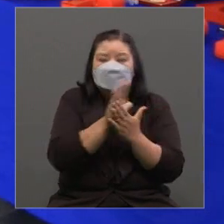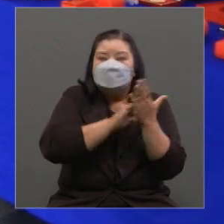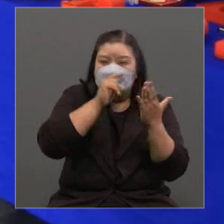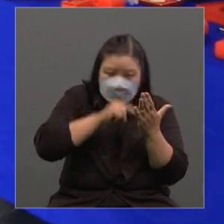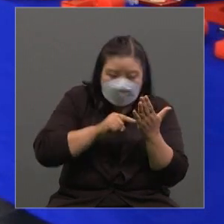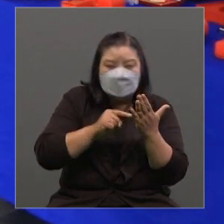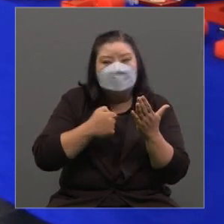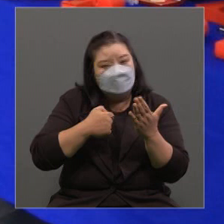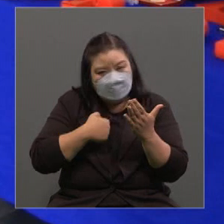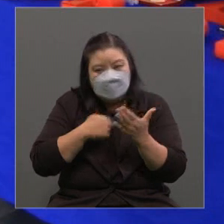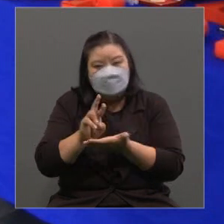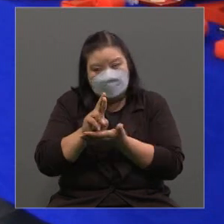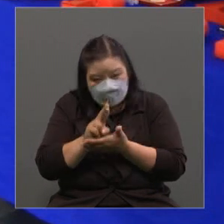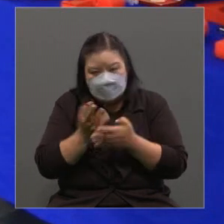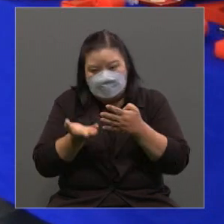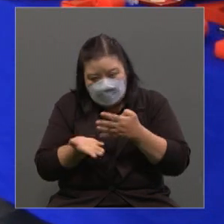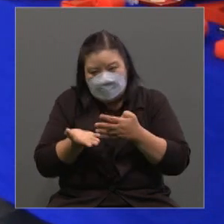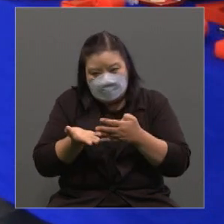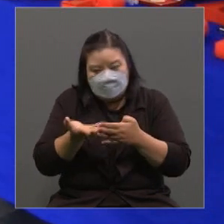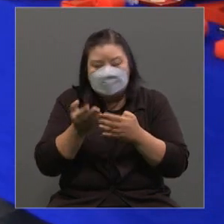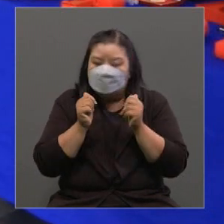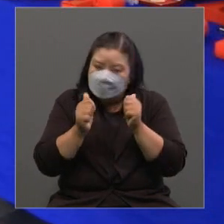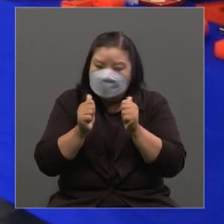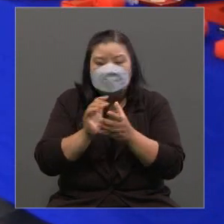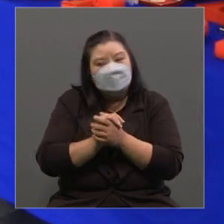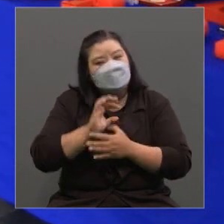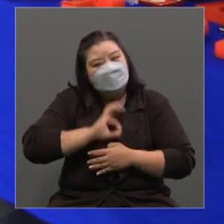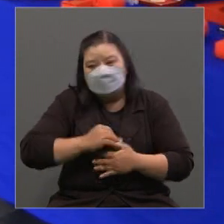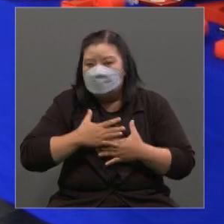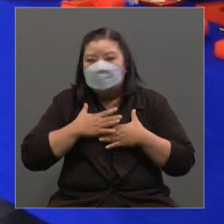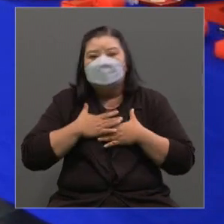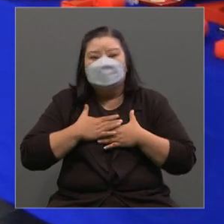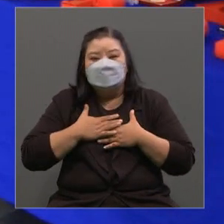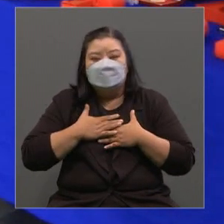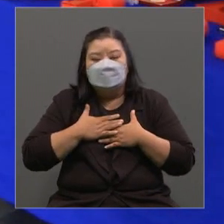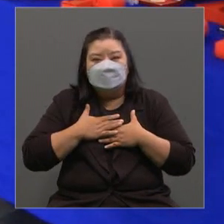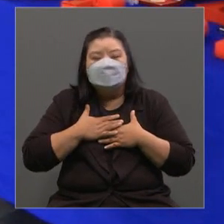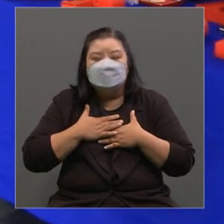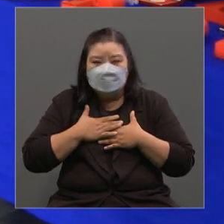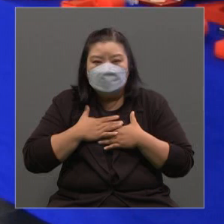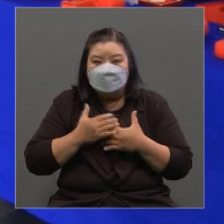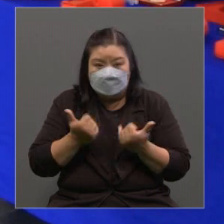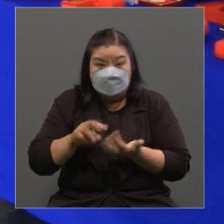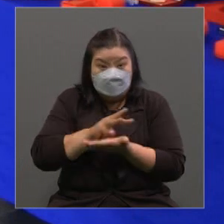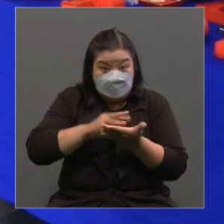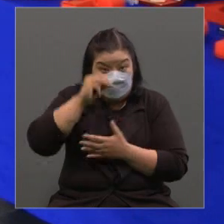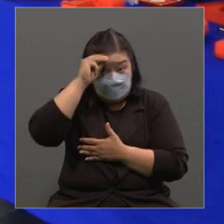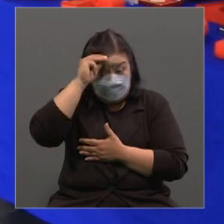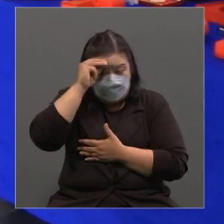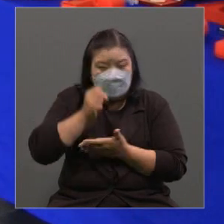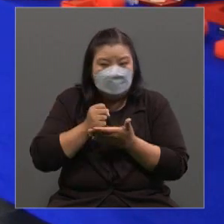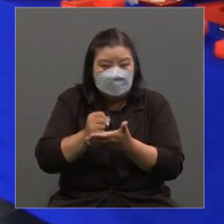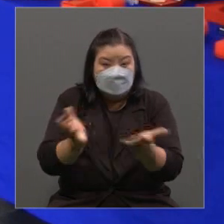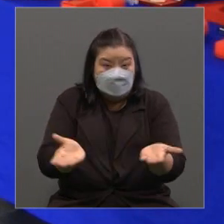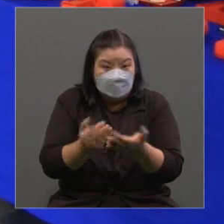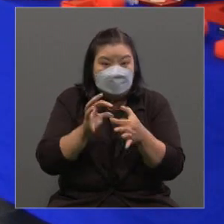ก็ถือว่าเราเป็นผลงานหนึ่งที่เราภูมิใจที่สุดในบรรดาผลงานทั้งหมดเพราะว่าวิไลนี้เป็นวิไลที่ขับเคลื่อน